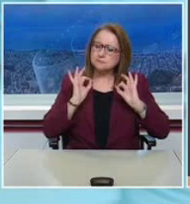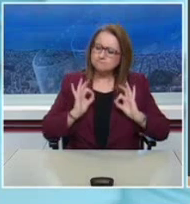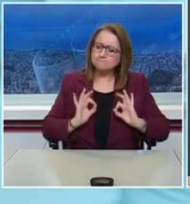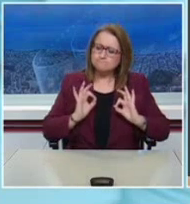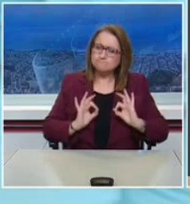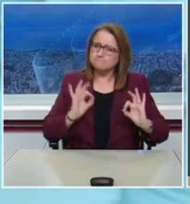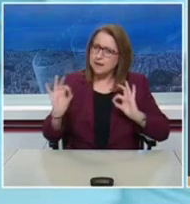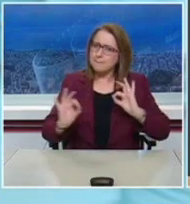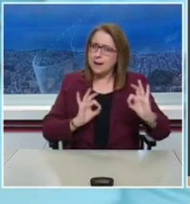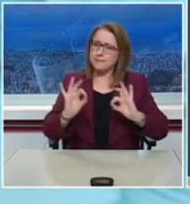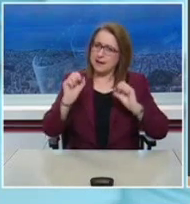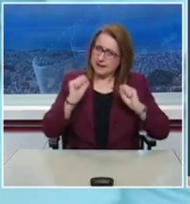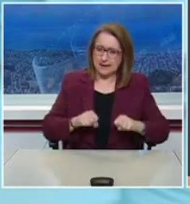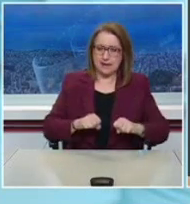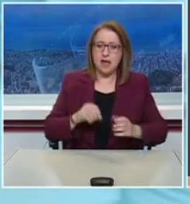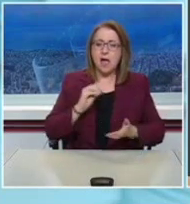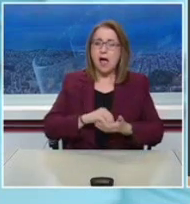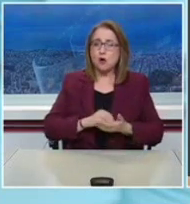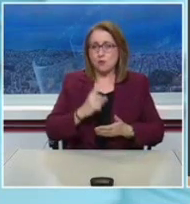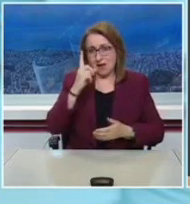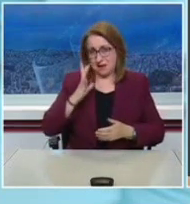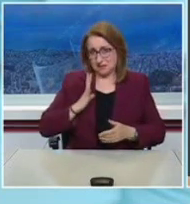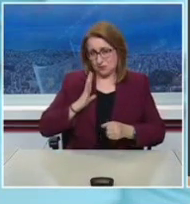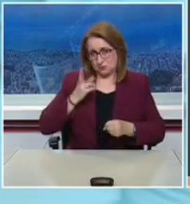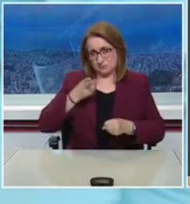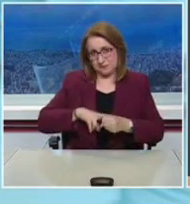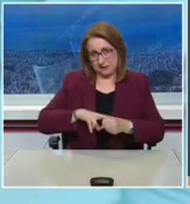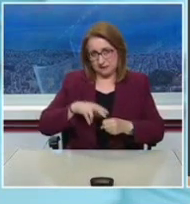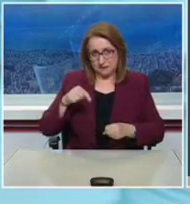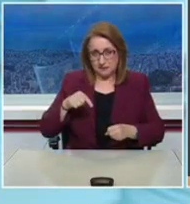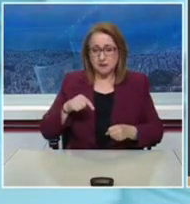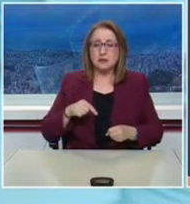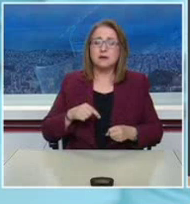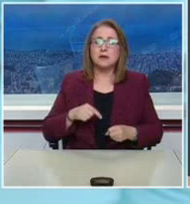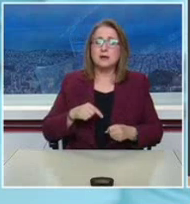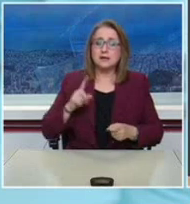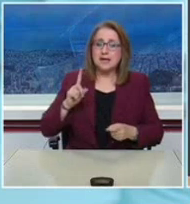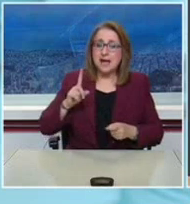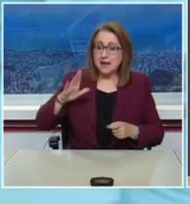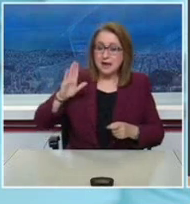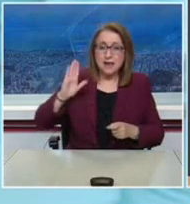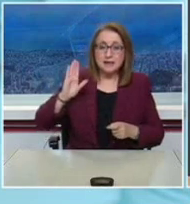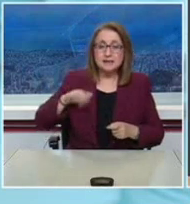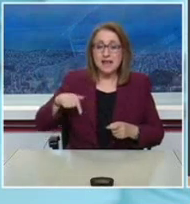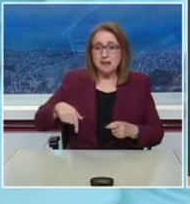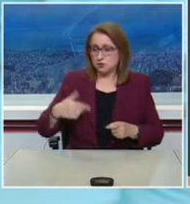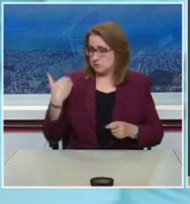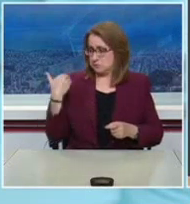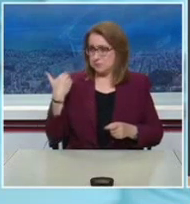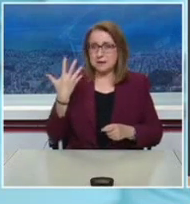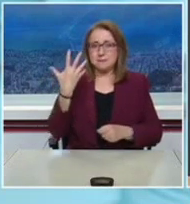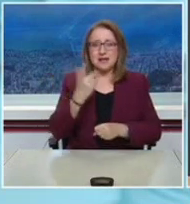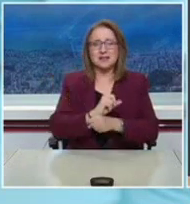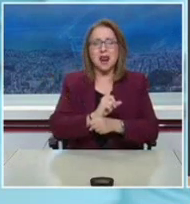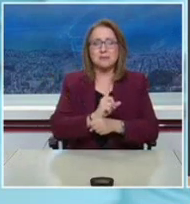Τέλος, έχουμε έναν ακόμη καταγεγραμμένο θάνατο και έναν τελευταίο που πληροφορηθήκαμε πριν 5